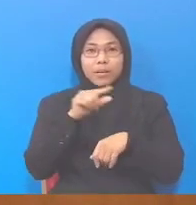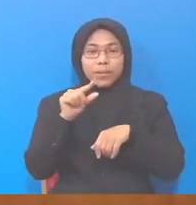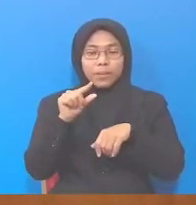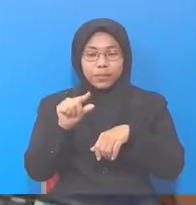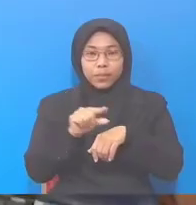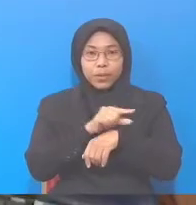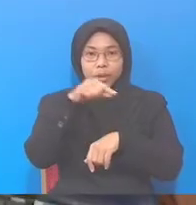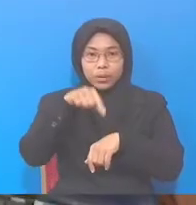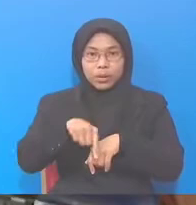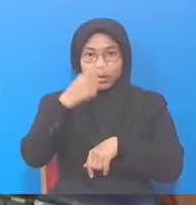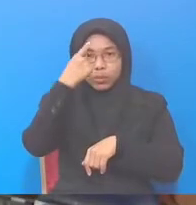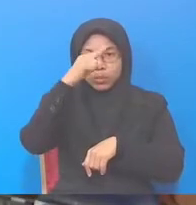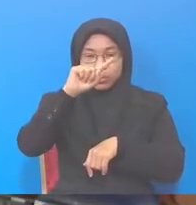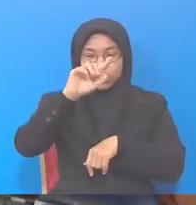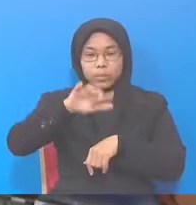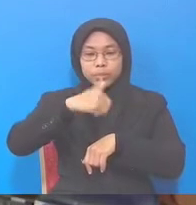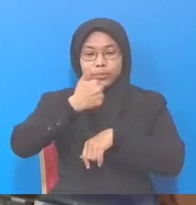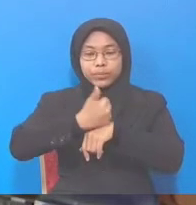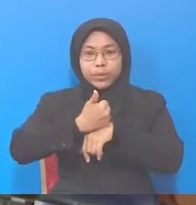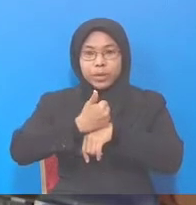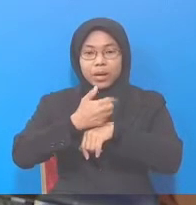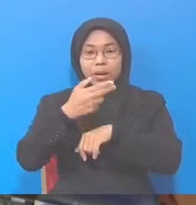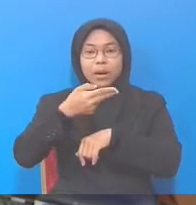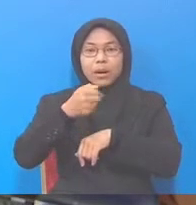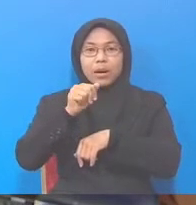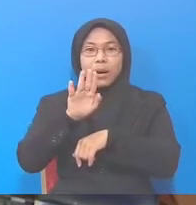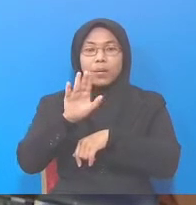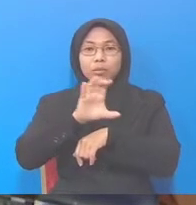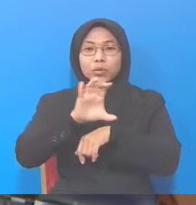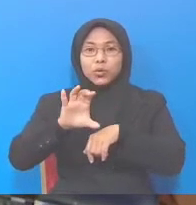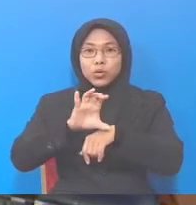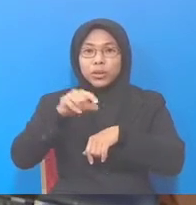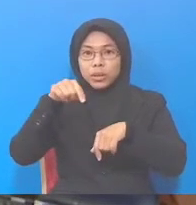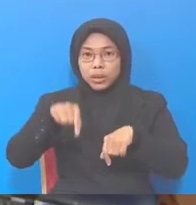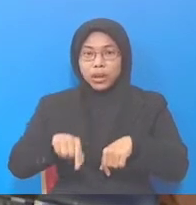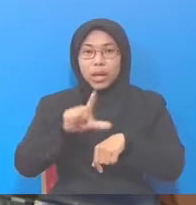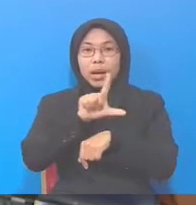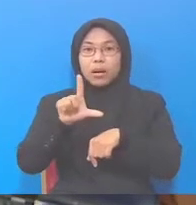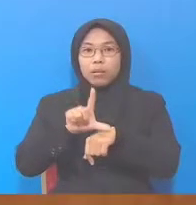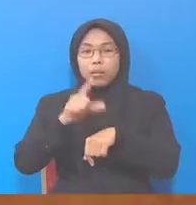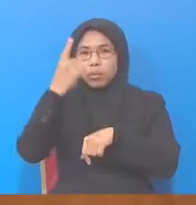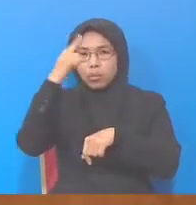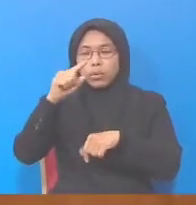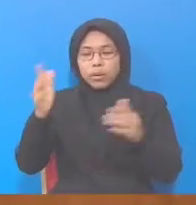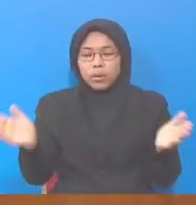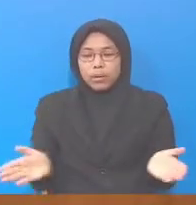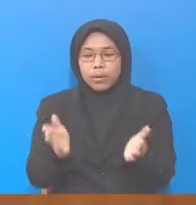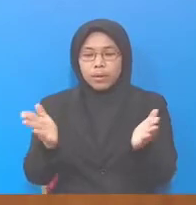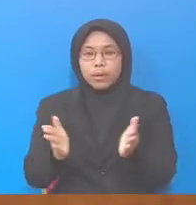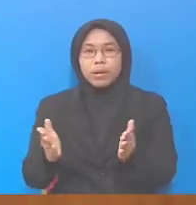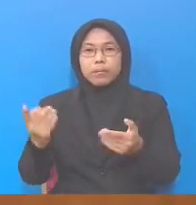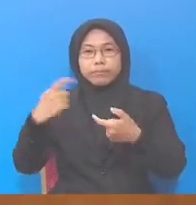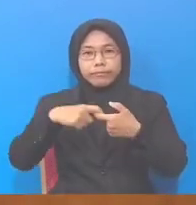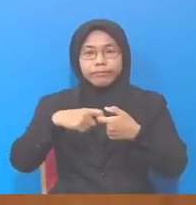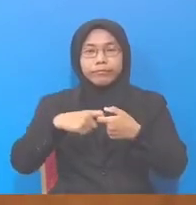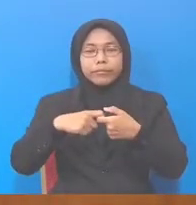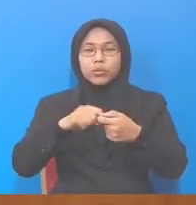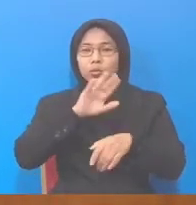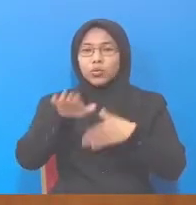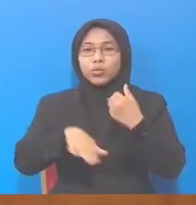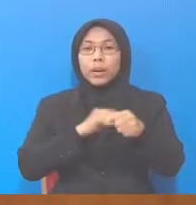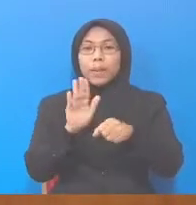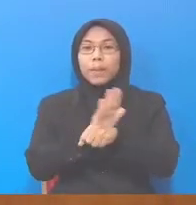model pembujukan hak coklat di Langkawi adalah menggalakkan penyertaan Usahawan Bumiputera